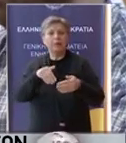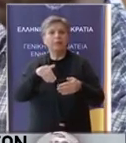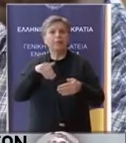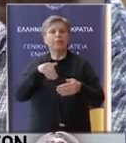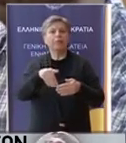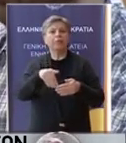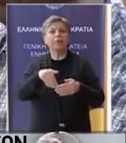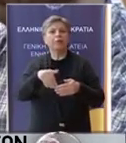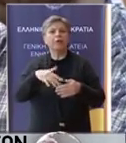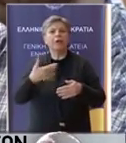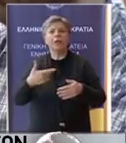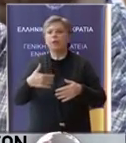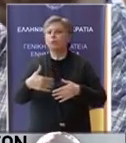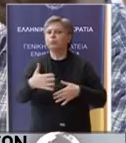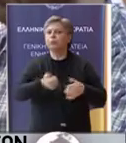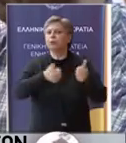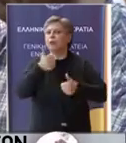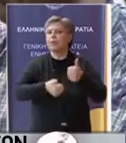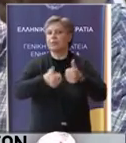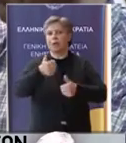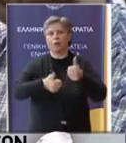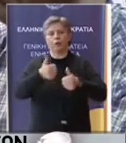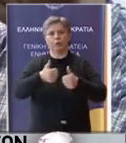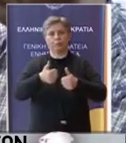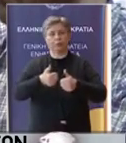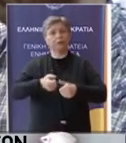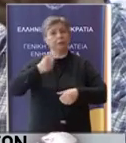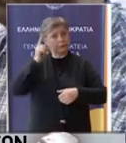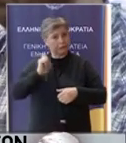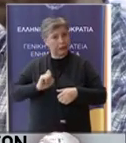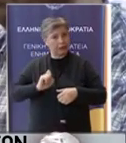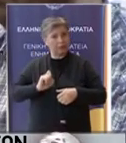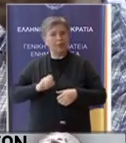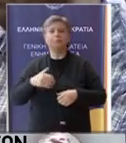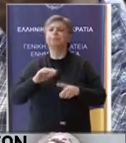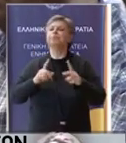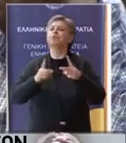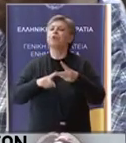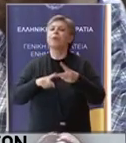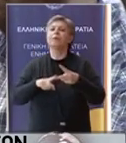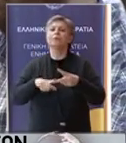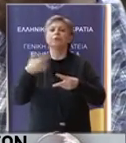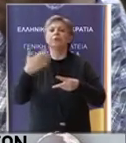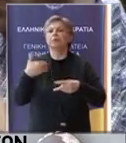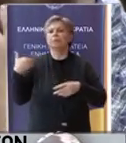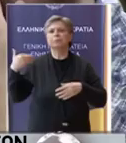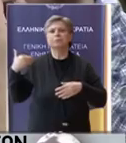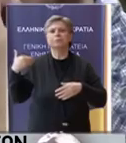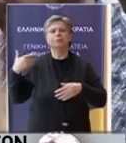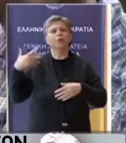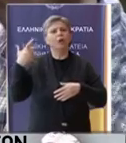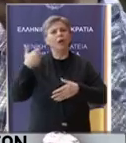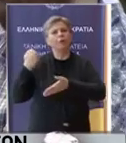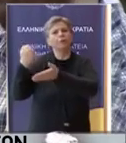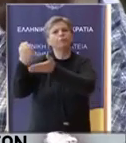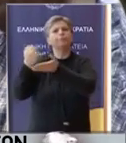χρονικά για τη διεξαγωγή του διαγωνισμού, αν έχετε εικόνα τι θα γίνει με τα χρήματα που έχουν δοθεί ήδη στα δημόσια